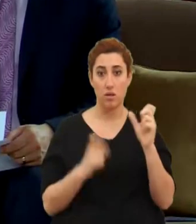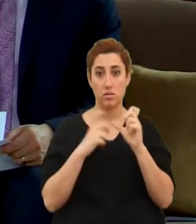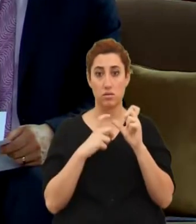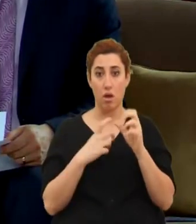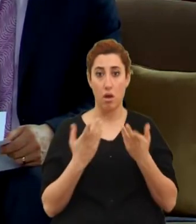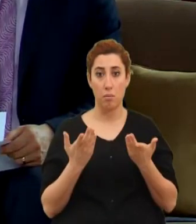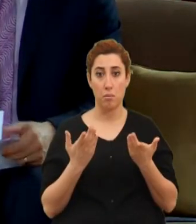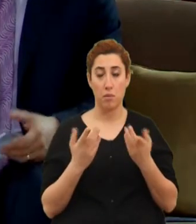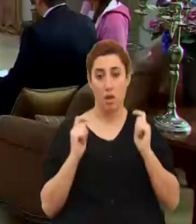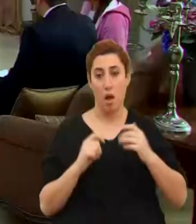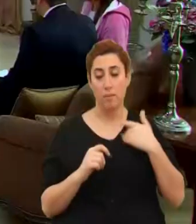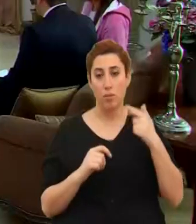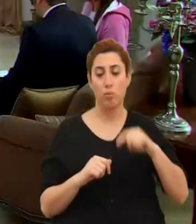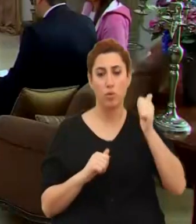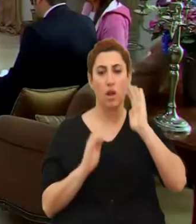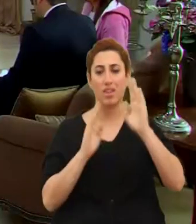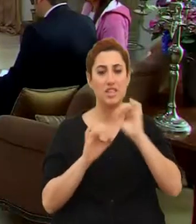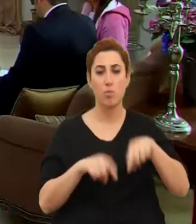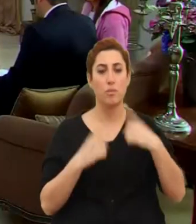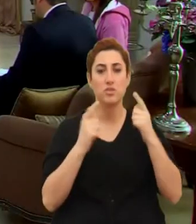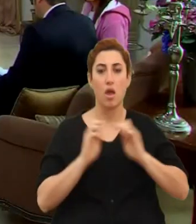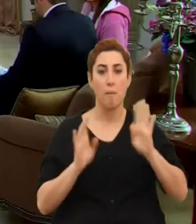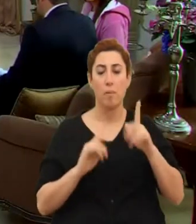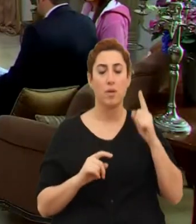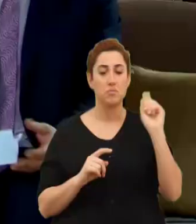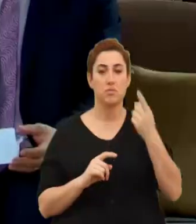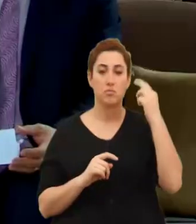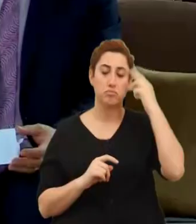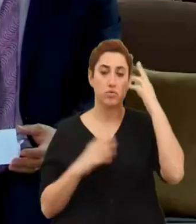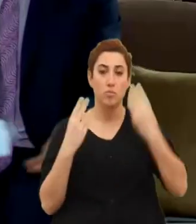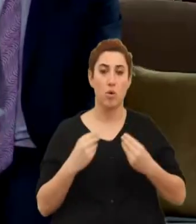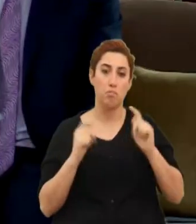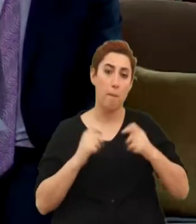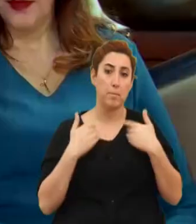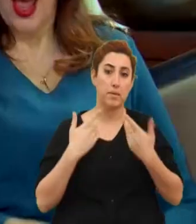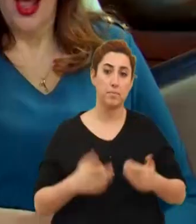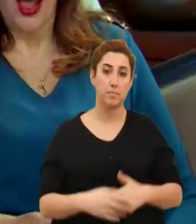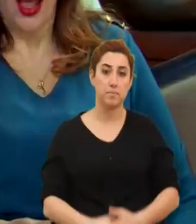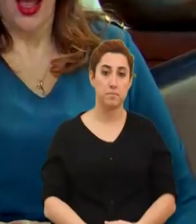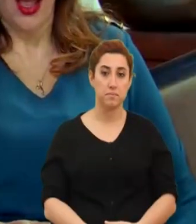Sarp, yaptım yani. Bugüne kadar hiç böyle bir şey yapmamıştım ama bir anlık zaaf işte. Yaptım.